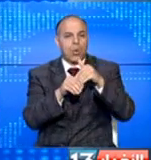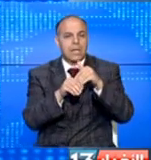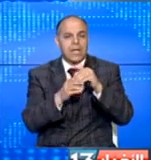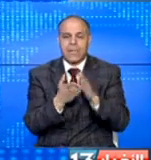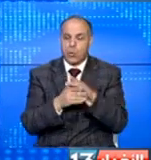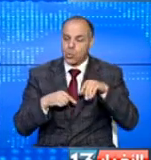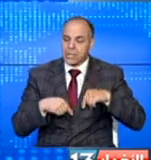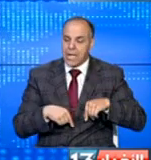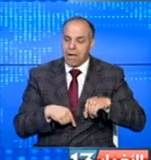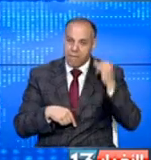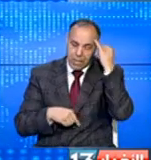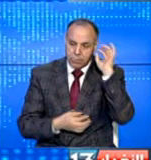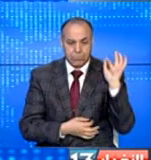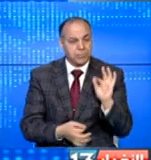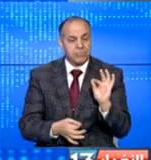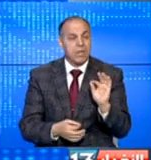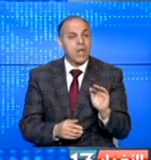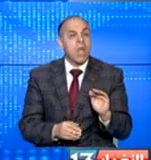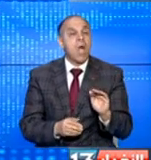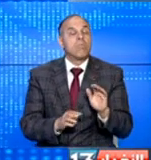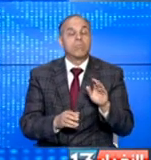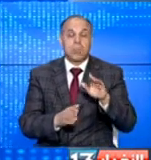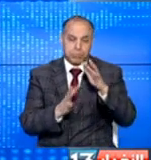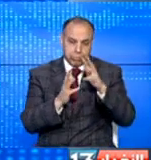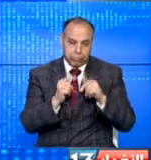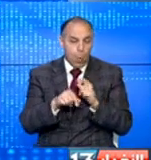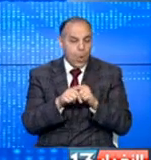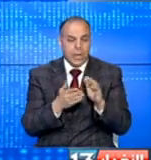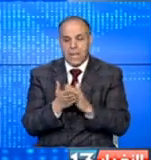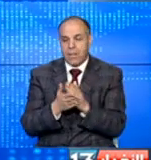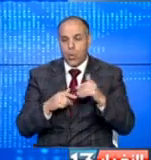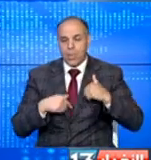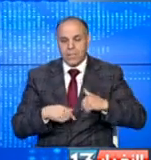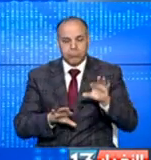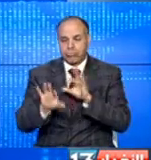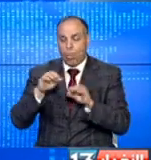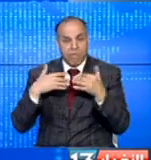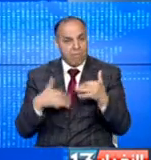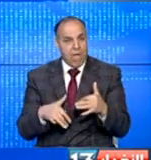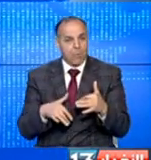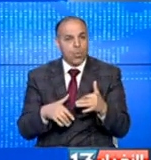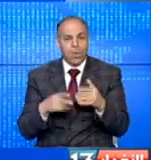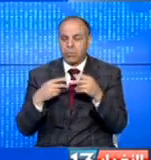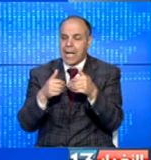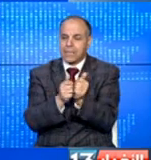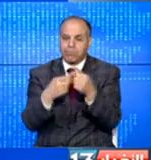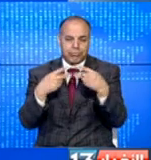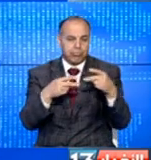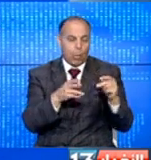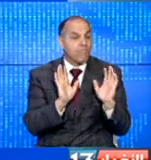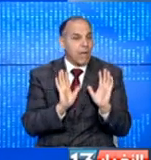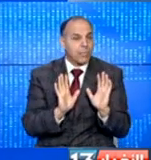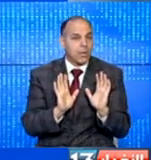التركيبة الحكومية المقترحة. يبدأ العد التنازلي لعمل التشكيلة المختارة التي توافقت كتلها